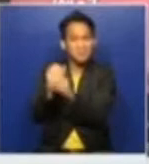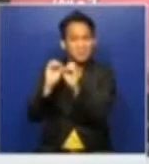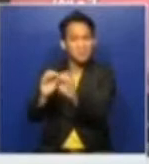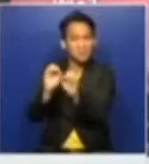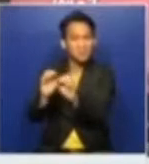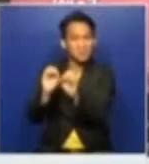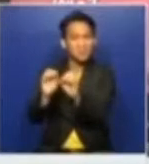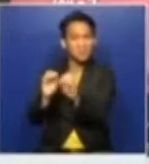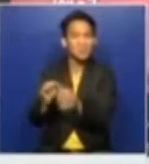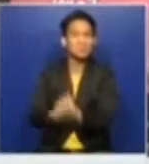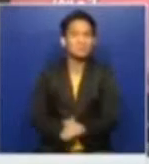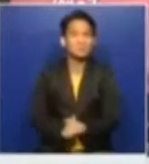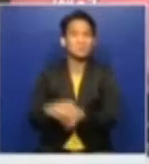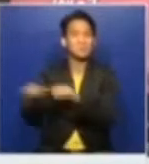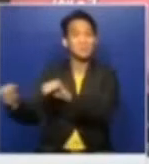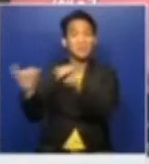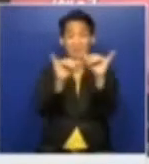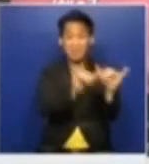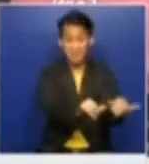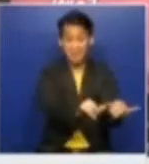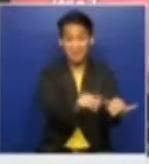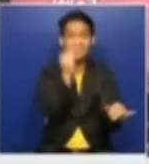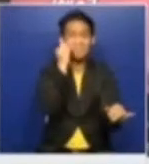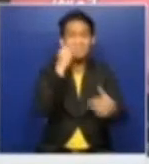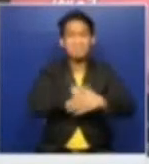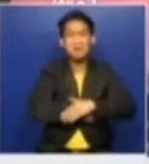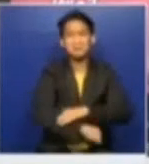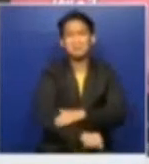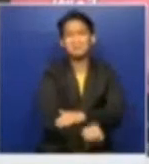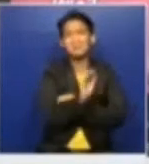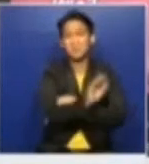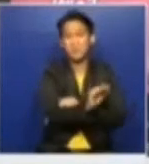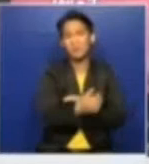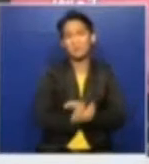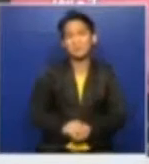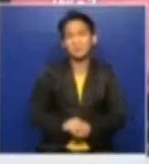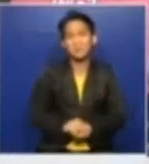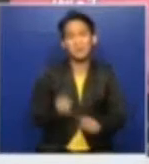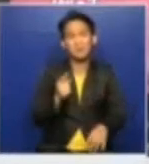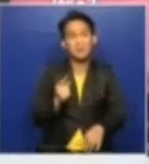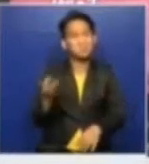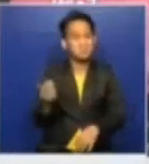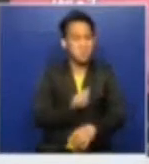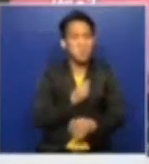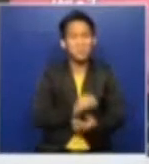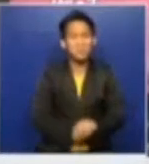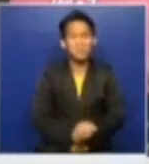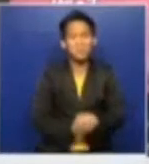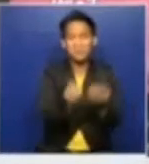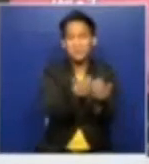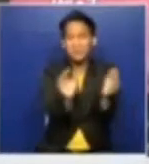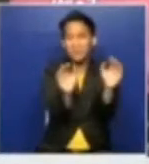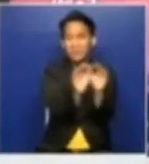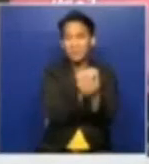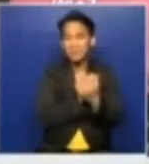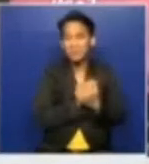ามีภรรยาได้กลับมาได้เร็วที่สุดเป็นการลดและให้ความอบอุ่นสร้างสังคมที่ดีสร้างครอบครัวที่อบอุ่น